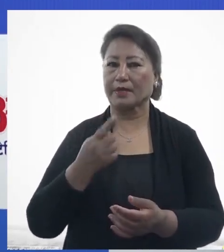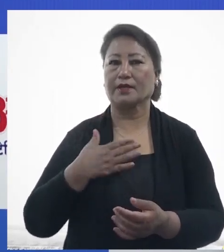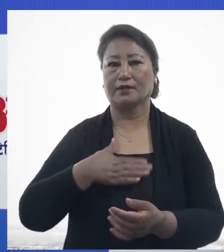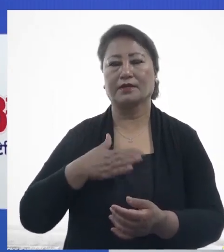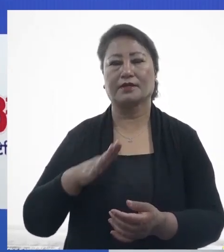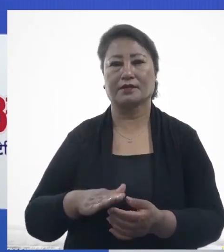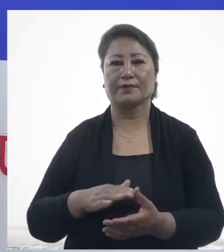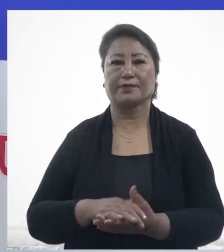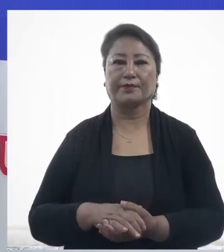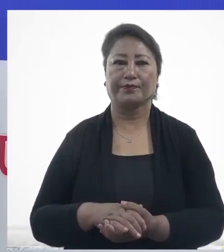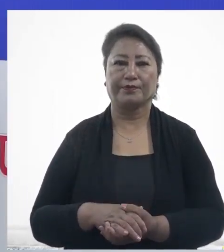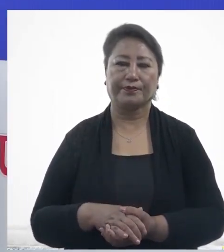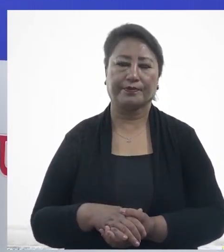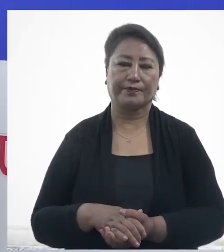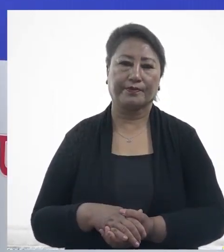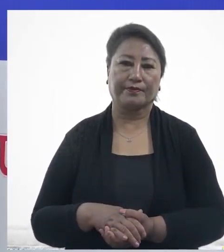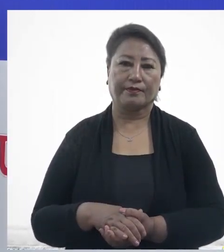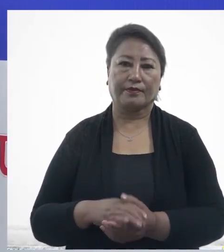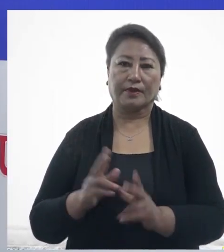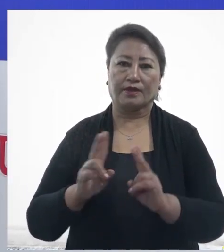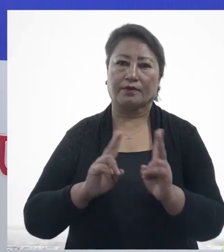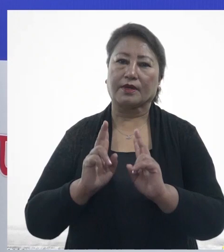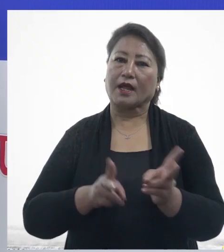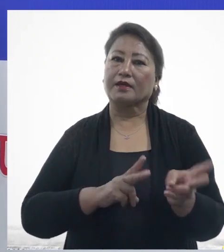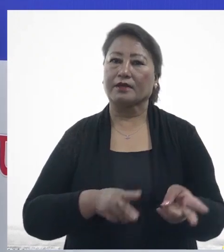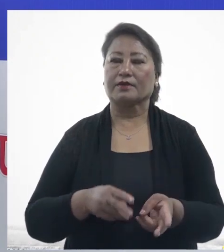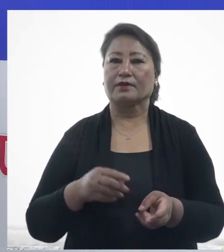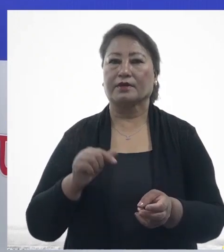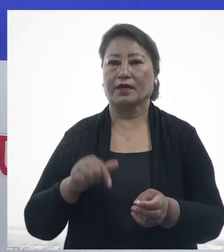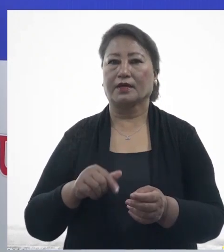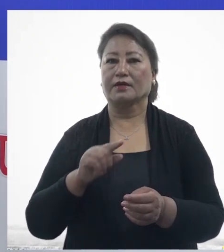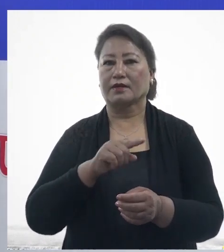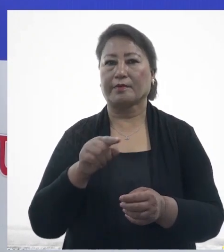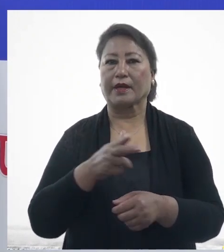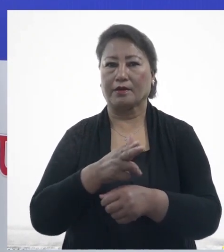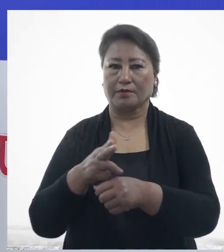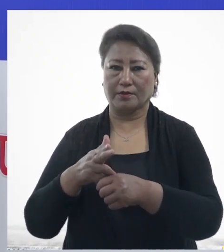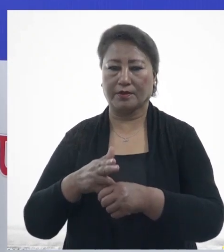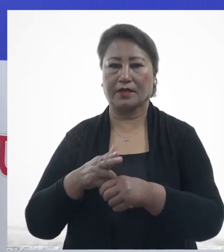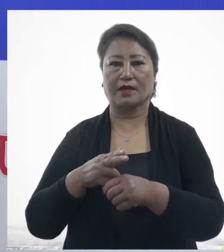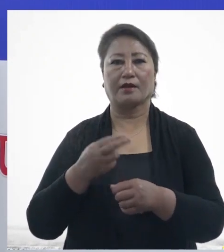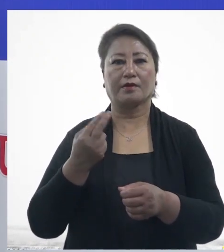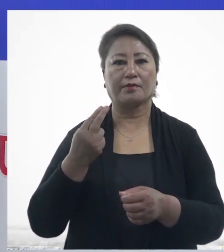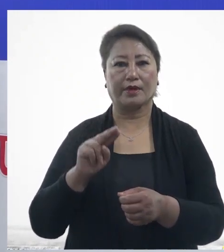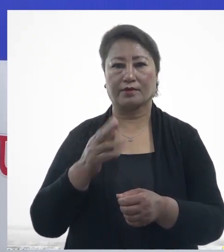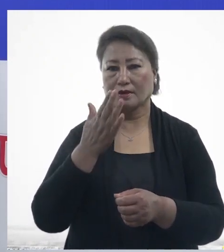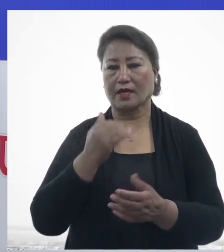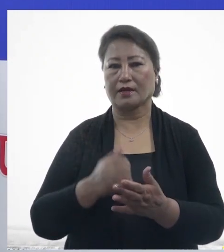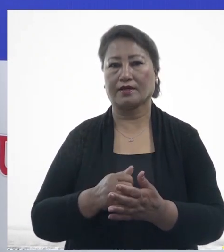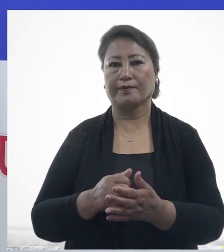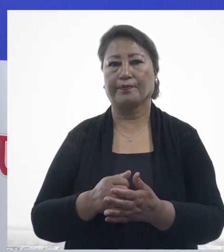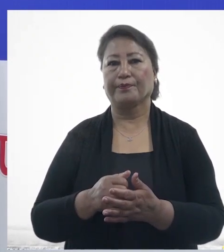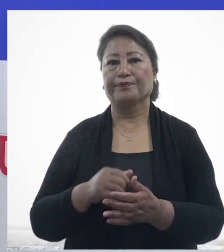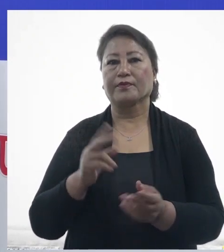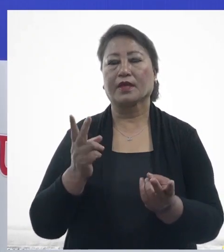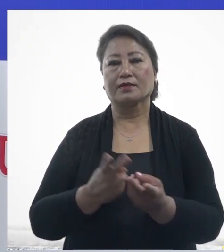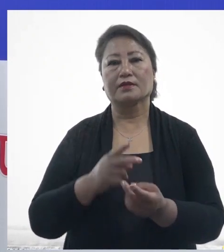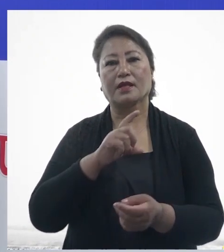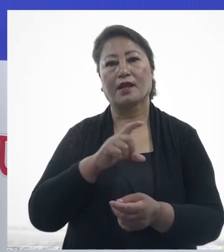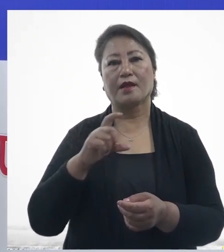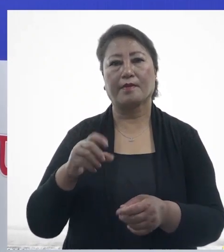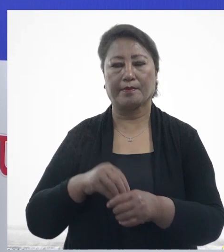राखौँ त्यसपछि हामी बिदाबारी हुन्छौँ। होइन कुराहरू त यति नै हो तर मलाई अब किन हजुर मिडियामा भाग हुनाले गर्दा एउटा कुरा भनिहाल्न मन लाग्छ के चाहिँ हो भने जस्तै अब